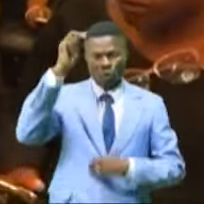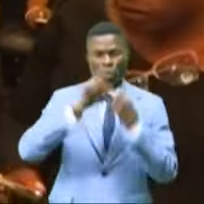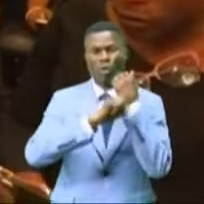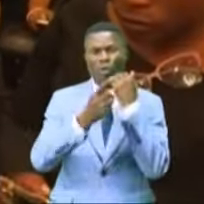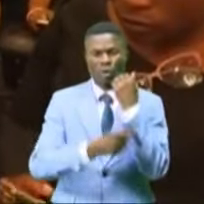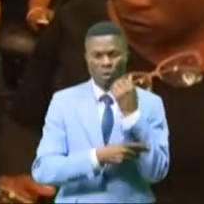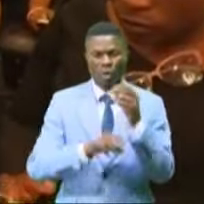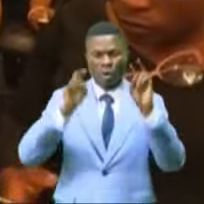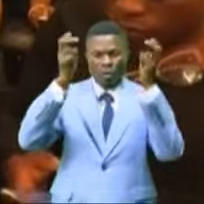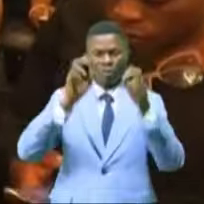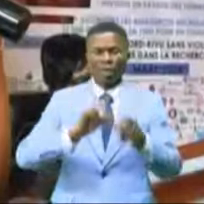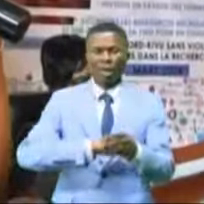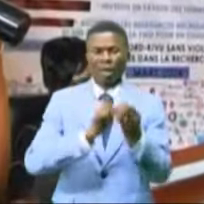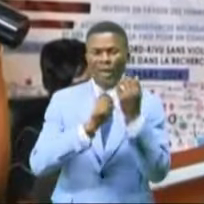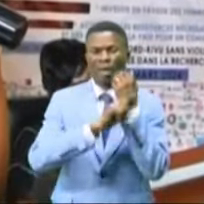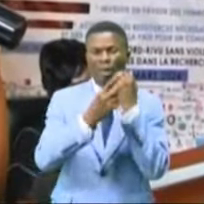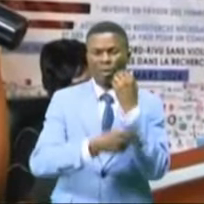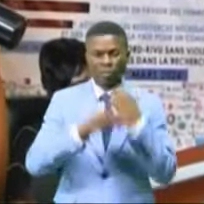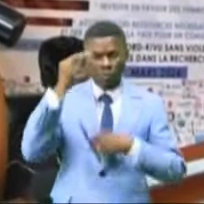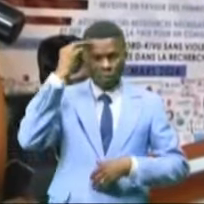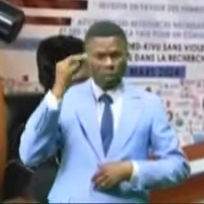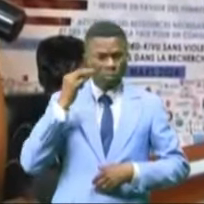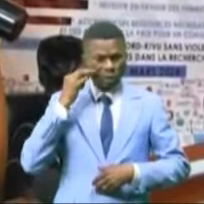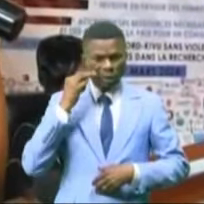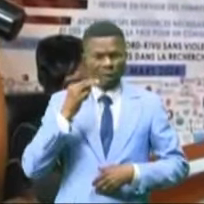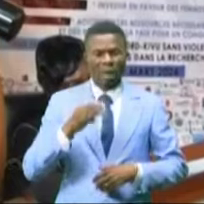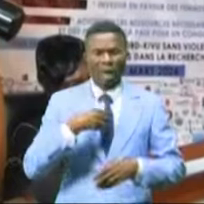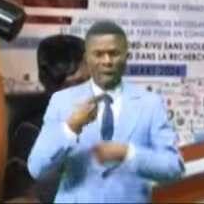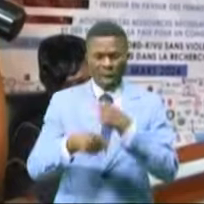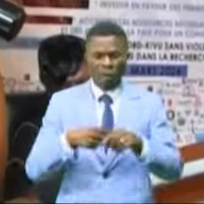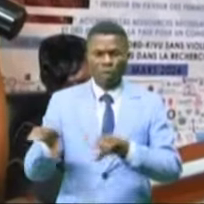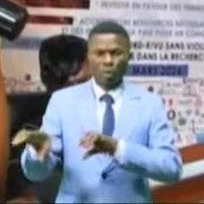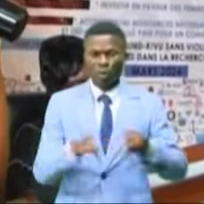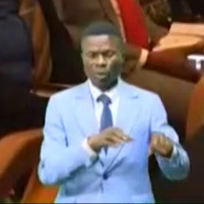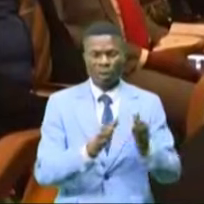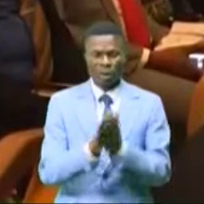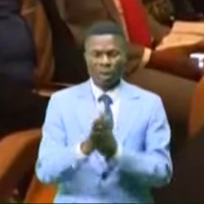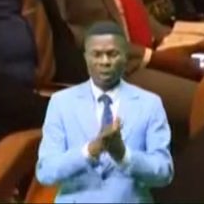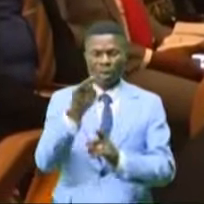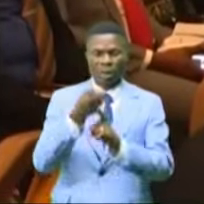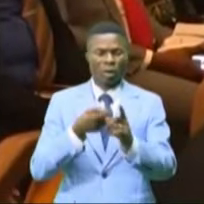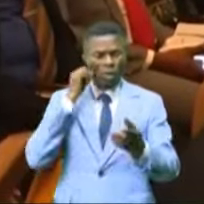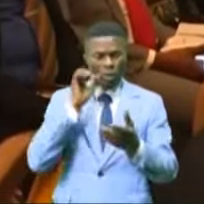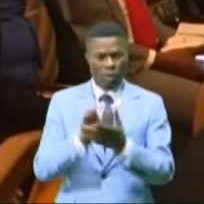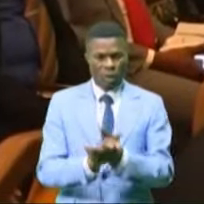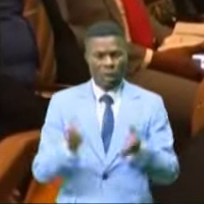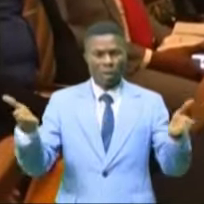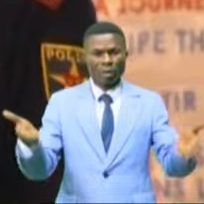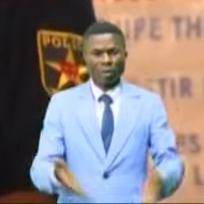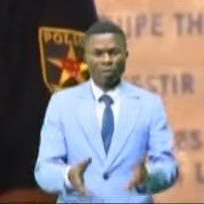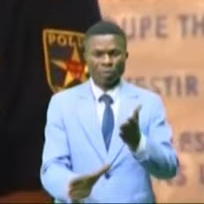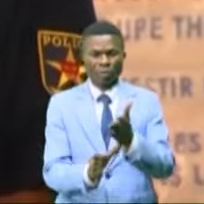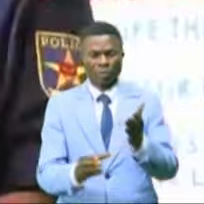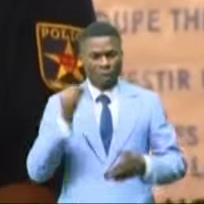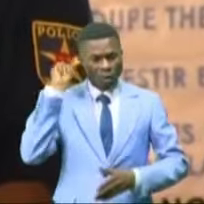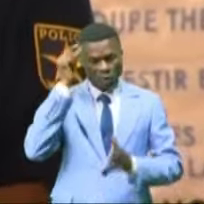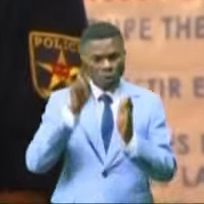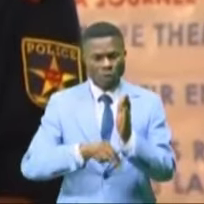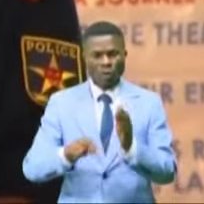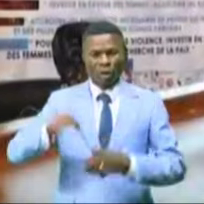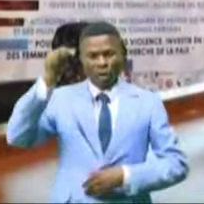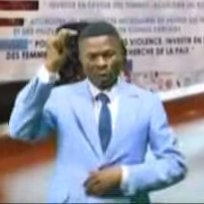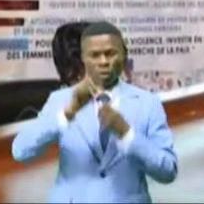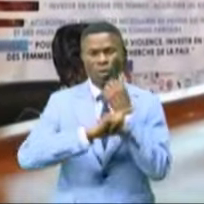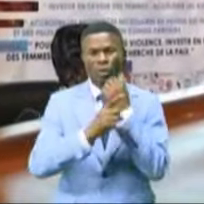à Goma, la ministre du Genre a lancé les activités liées au mois de la femme. C'était en présence du vice-gouverneur du nord